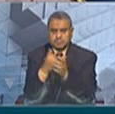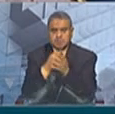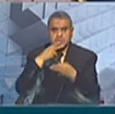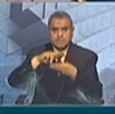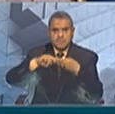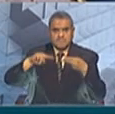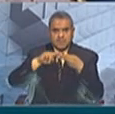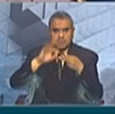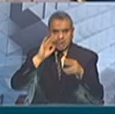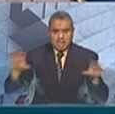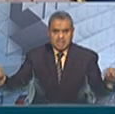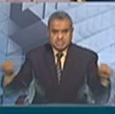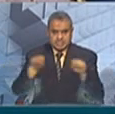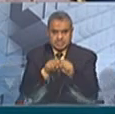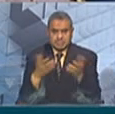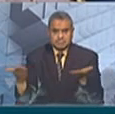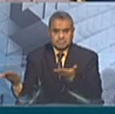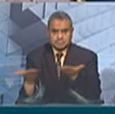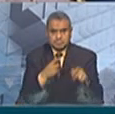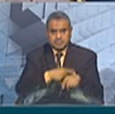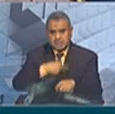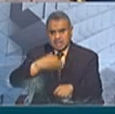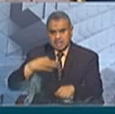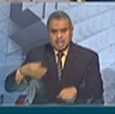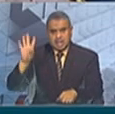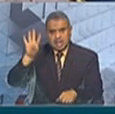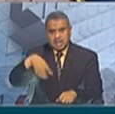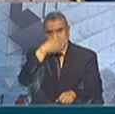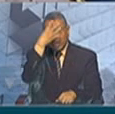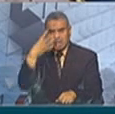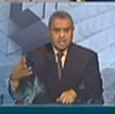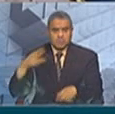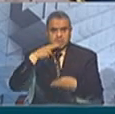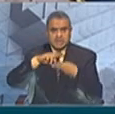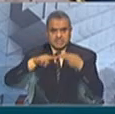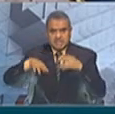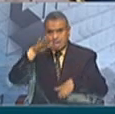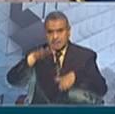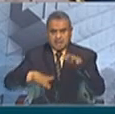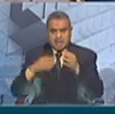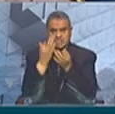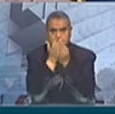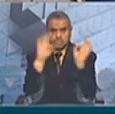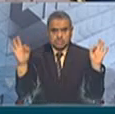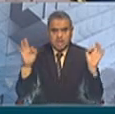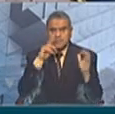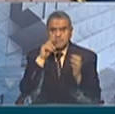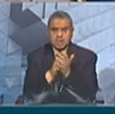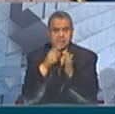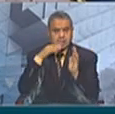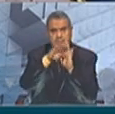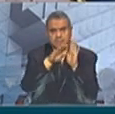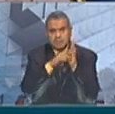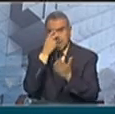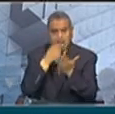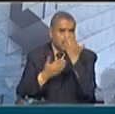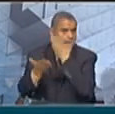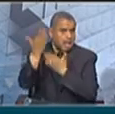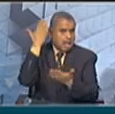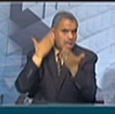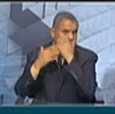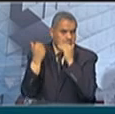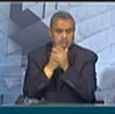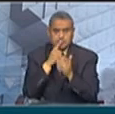المفاوضات ضمن جدول زمني محدد للوصول إلى السلام العادل والشامل وفق مرجعيات